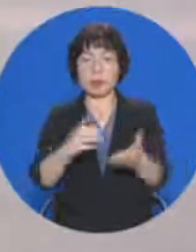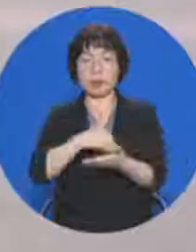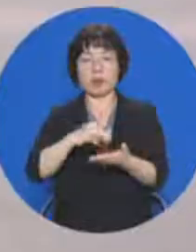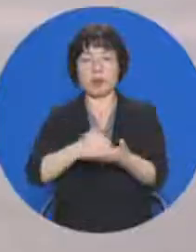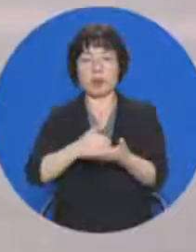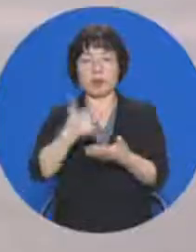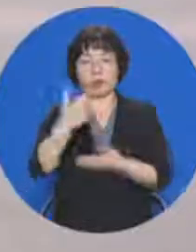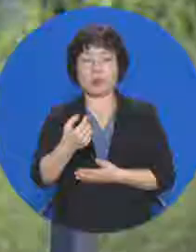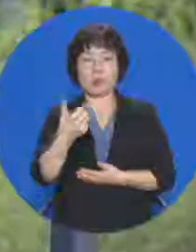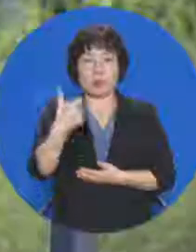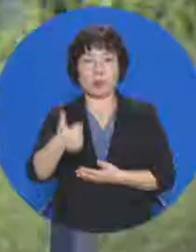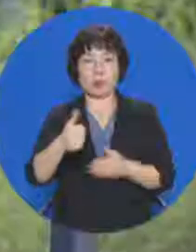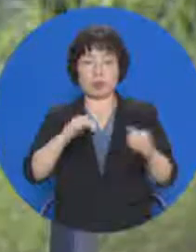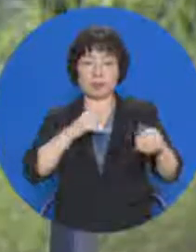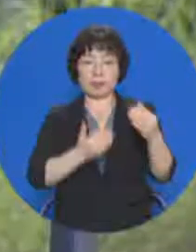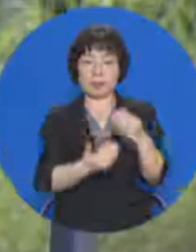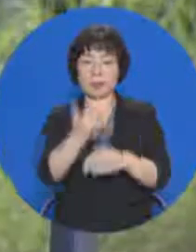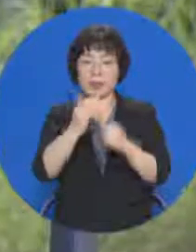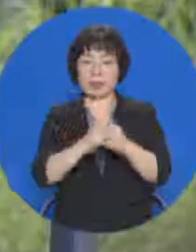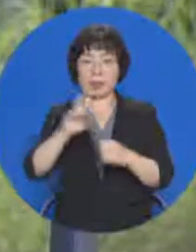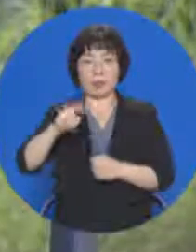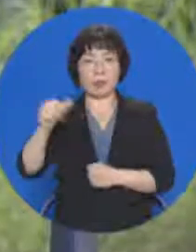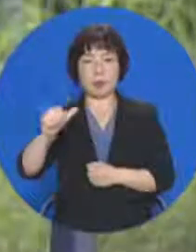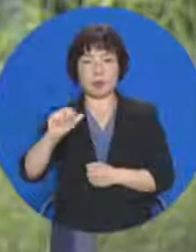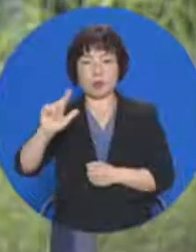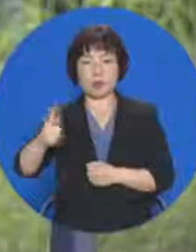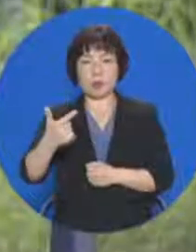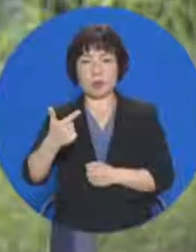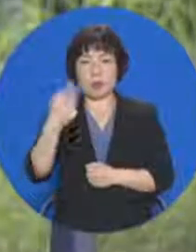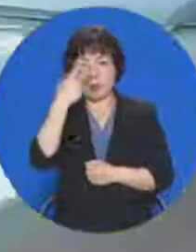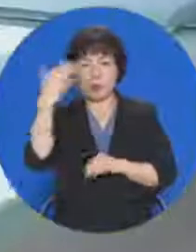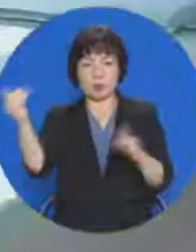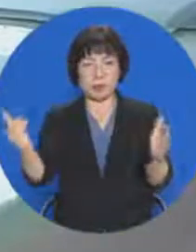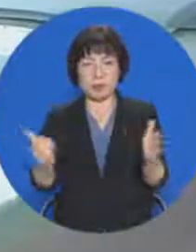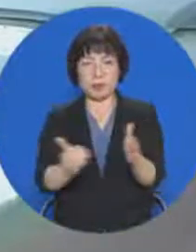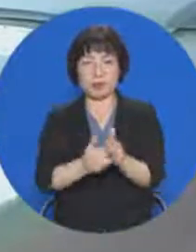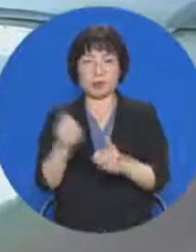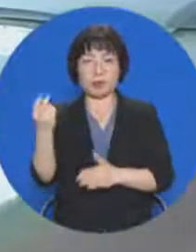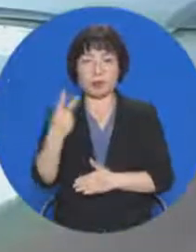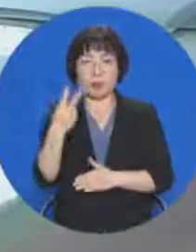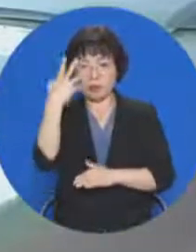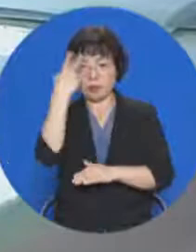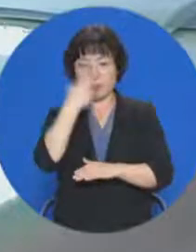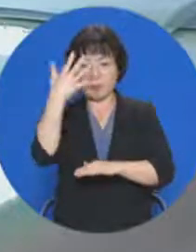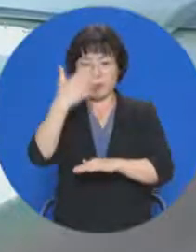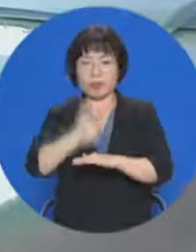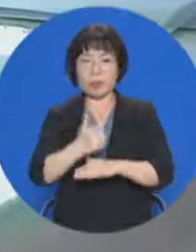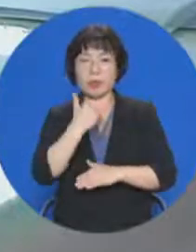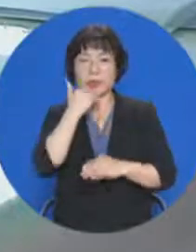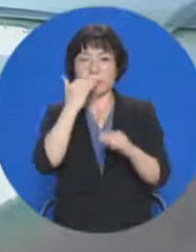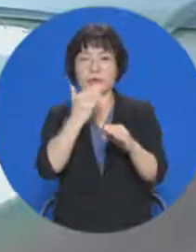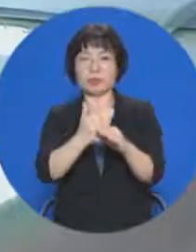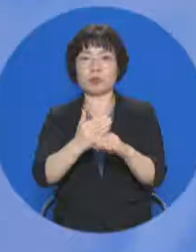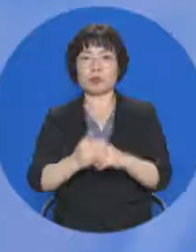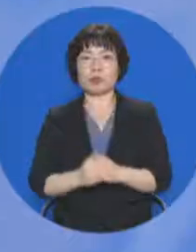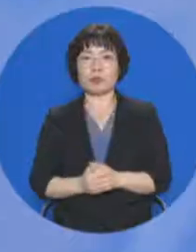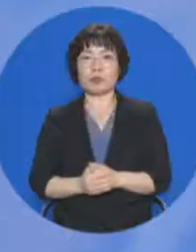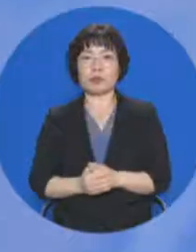65명의 확진자가 발생했고 2만 5,600여 명의 접촉자들이 검사를 받았거나 결과를 기다리고 있습니다.